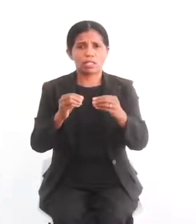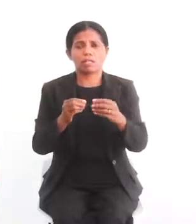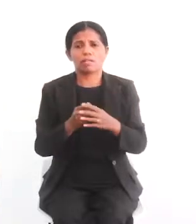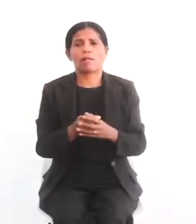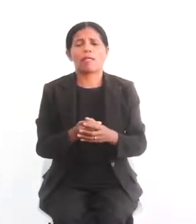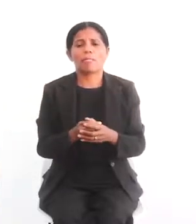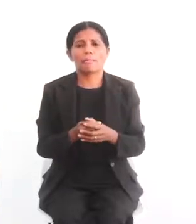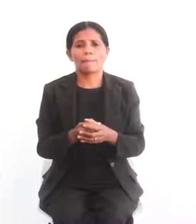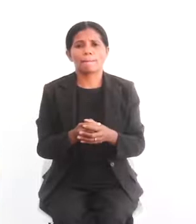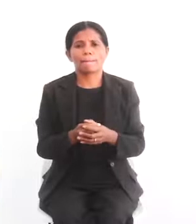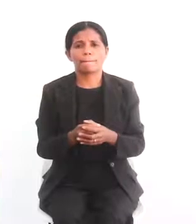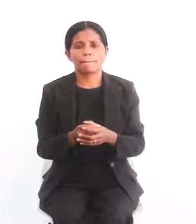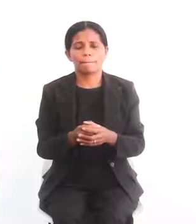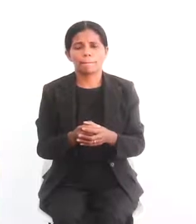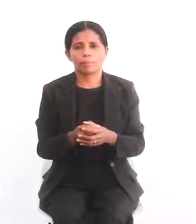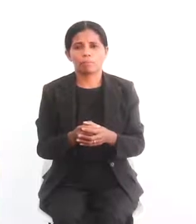los kolai